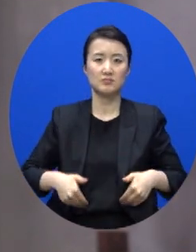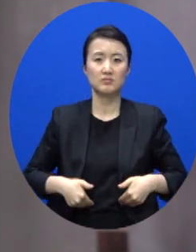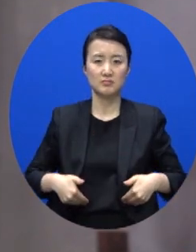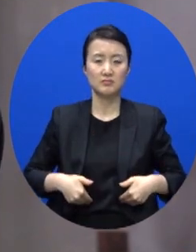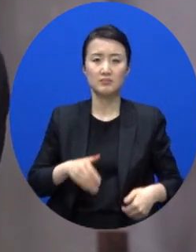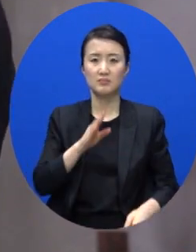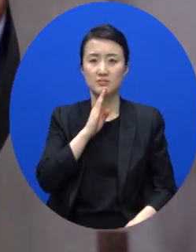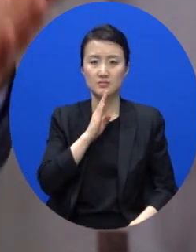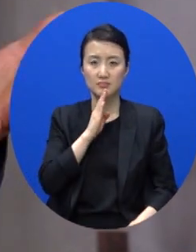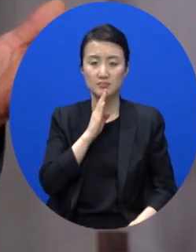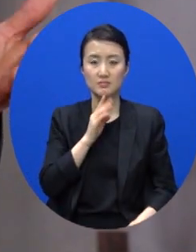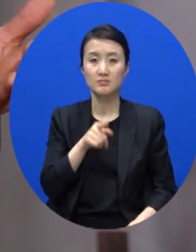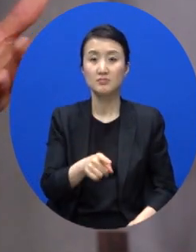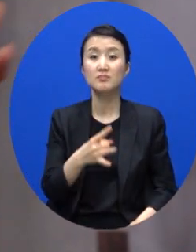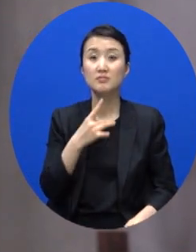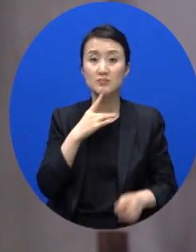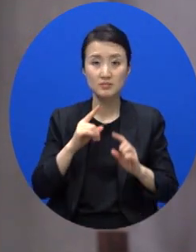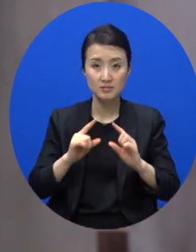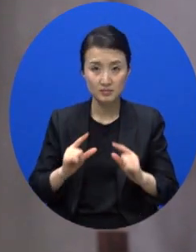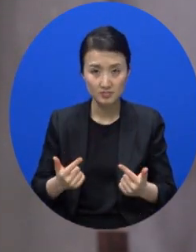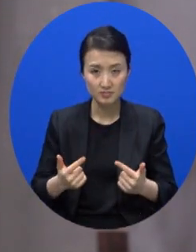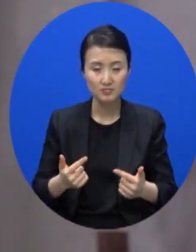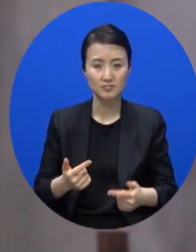되지만, 한류적으로